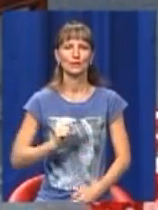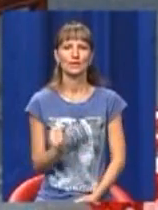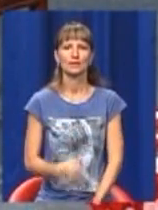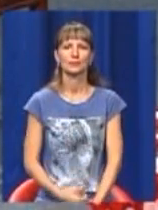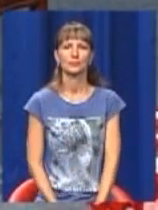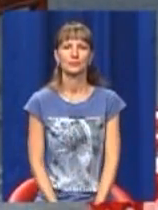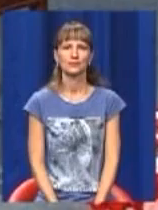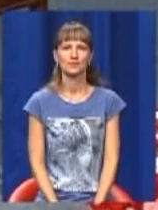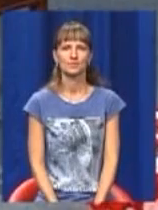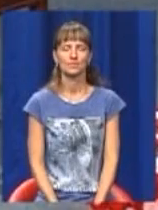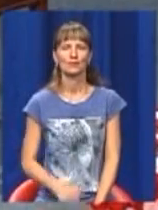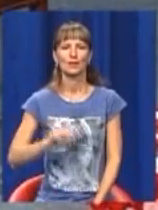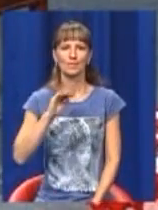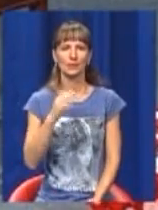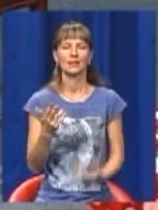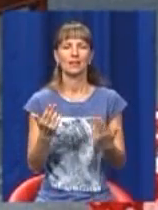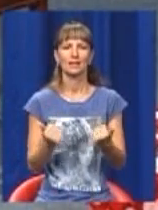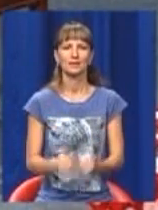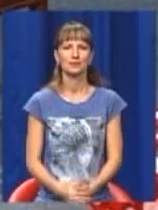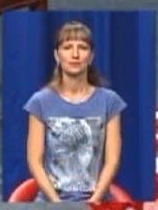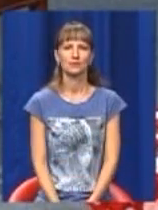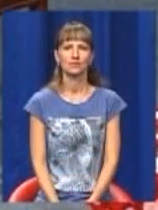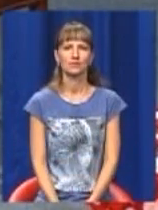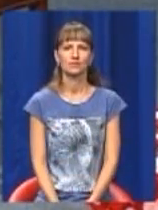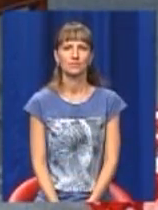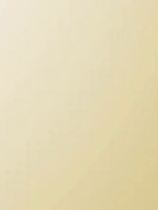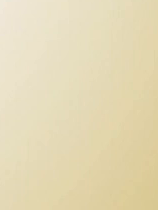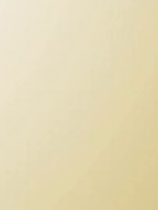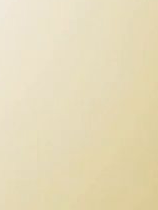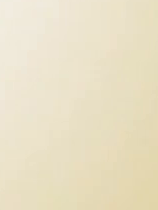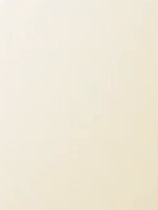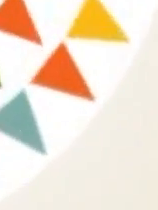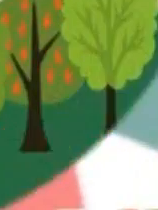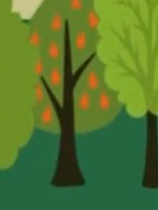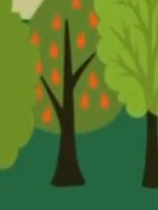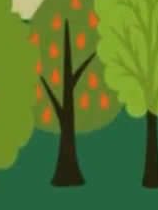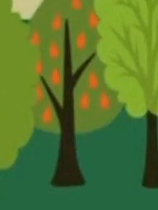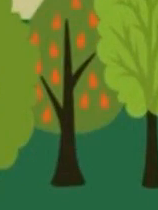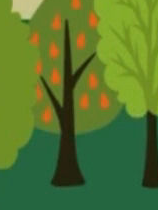Прощаємось? Да. Пока.